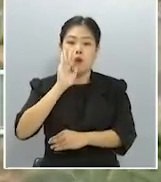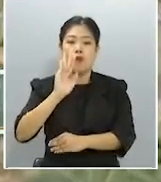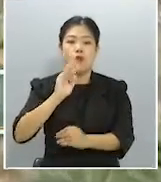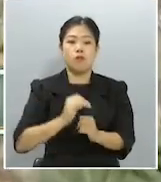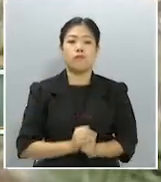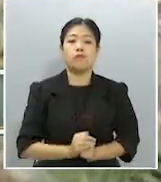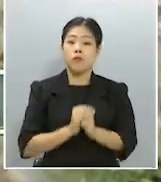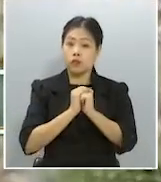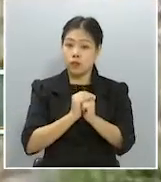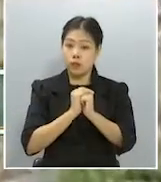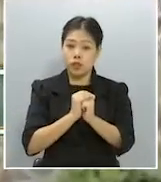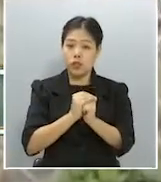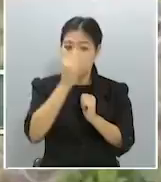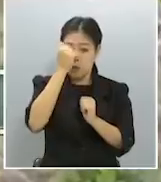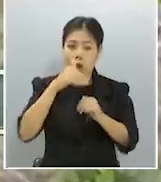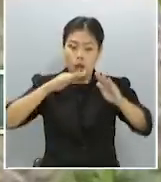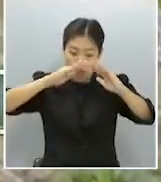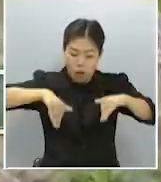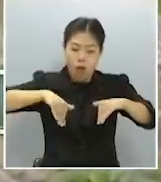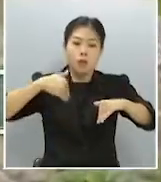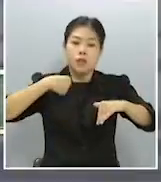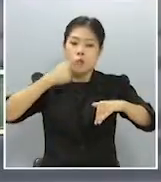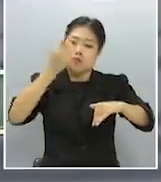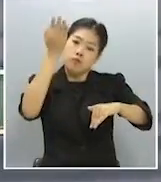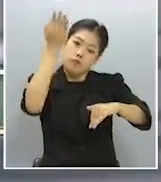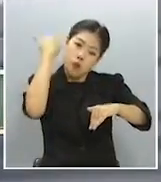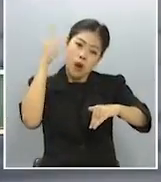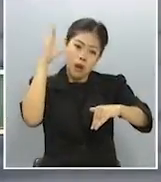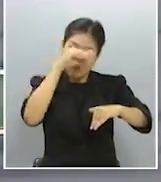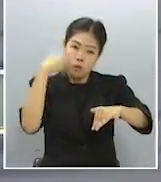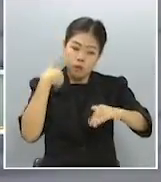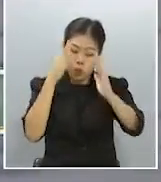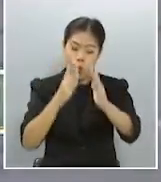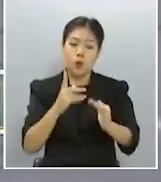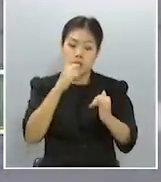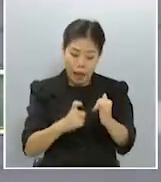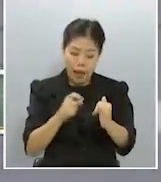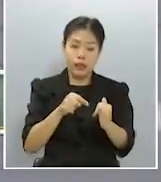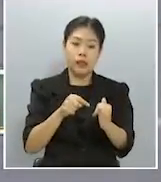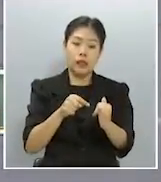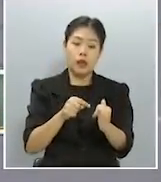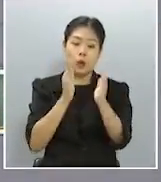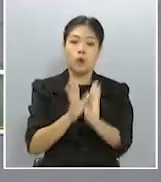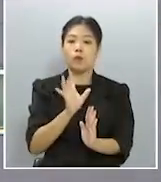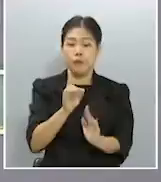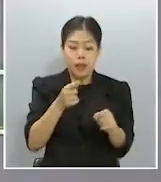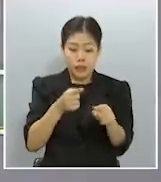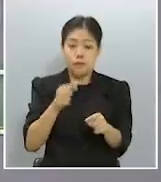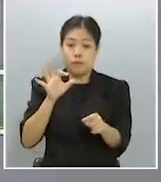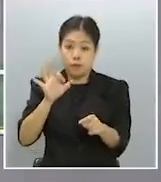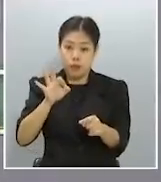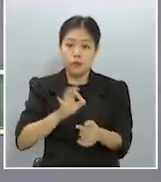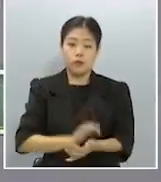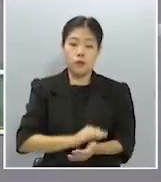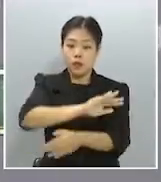ตอนใต้ของจีนเกิดการยุบตัวและพังถล่มเมื่อคืนวานนี้เป็นเหตุที่มีผู้เสียชีวิตทันทีในที่เกิดเหตุ8รายบาดเจ็บอีก9คนทั้